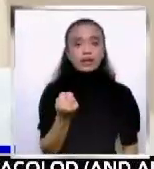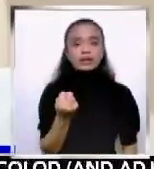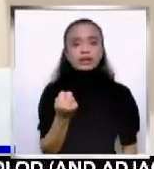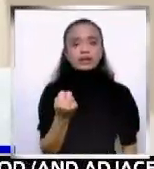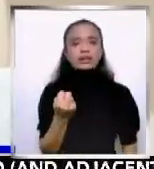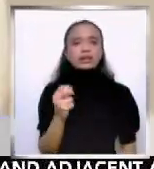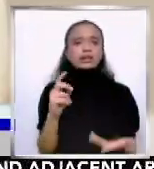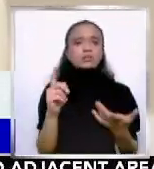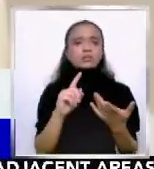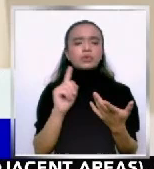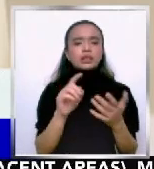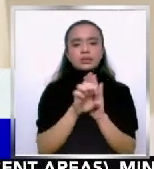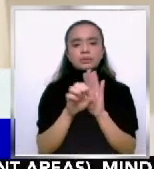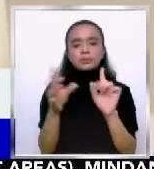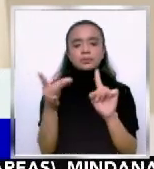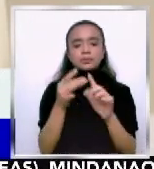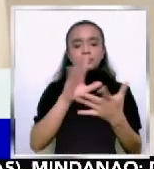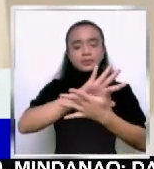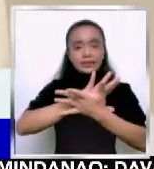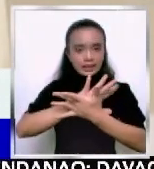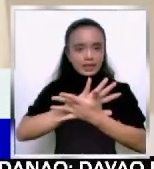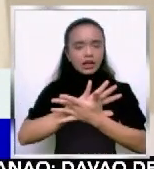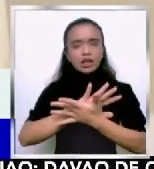the virus evolves or mutates into something